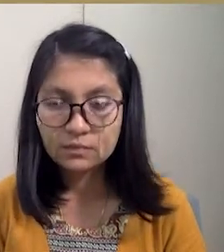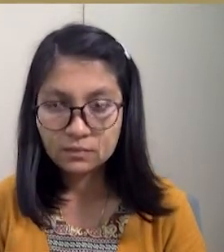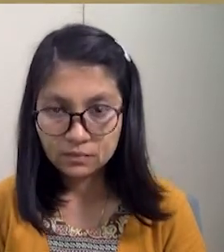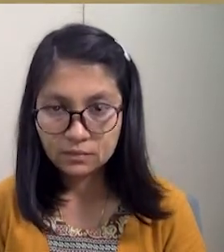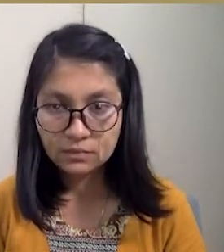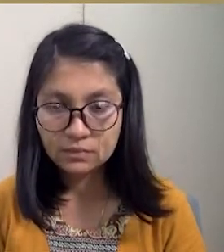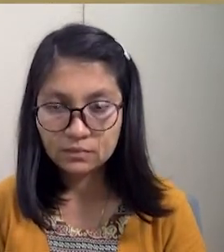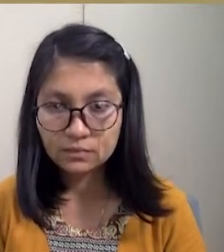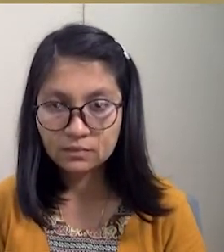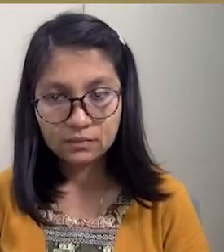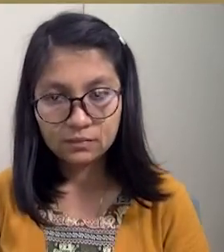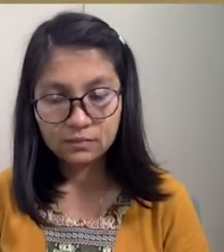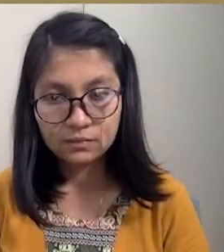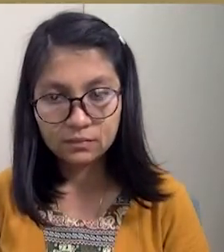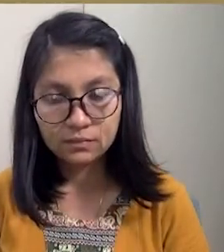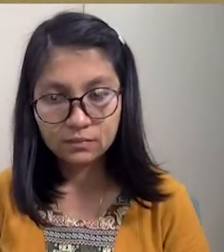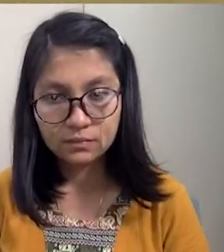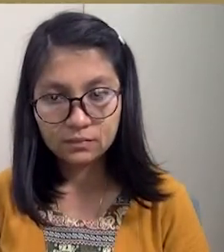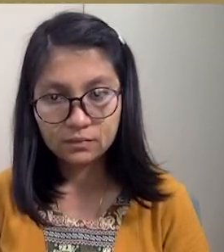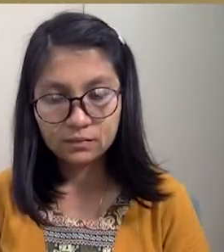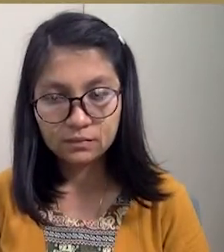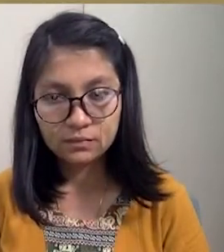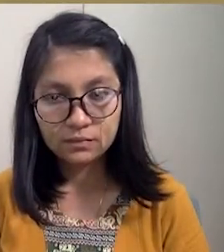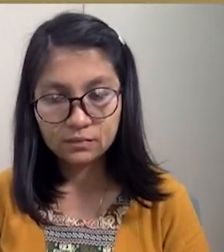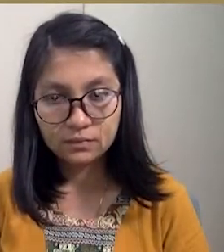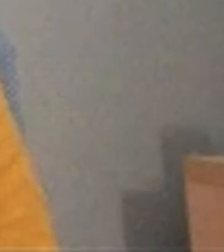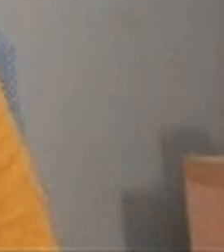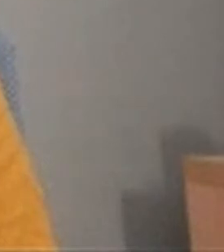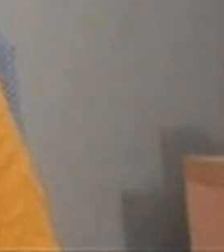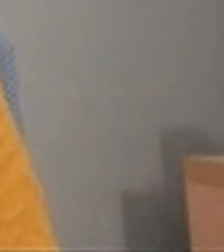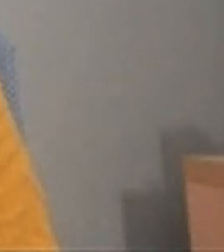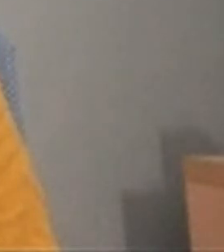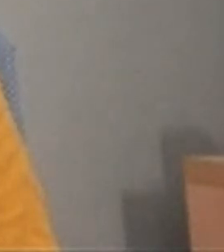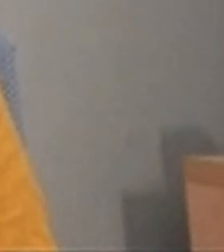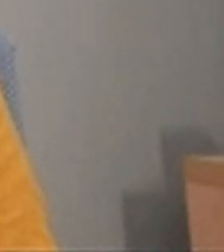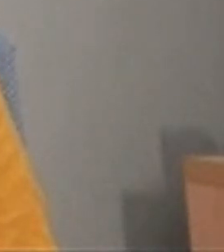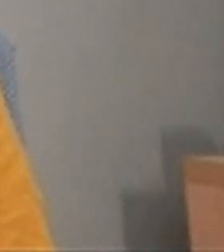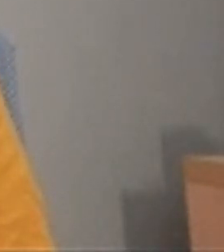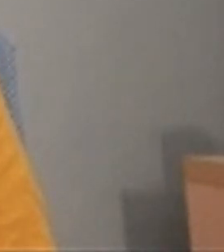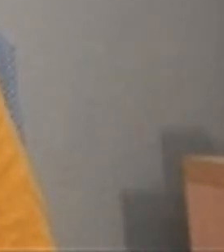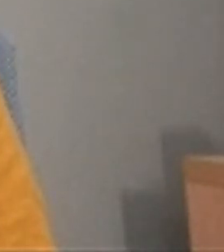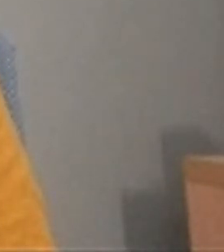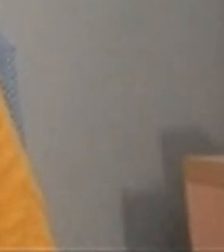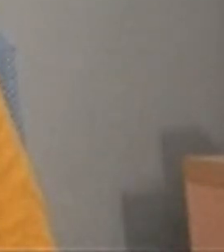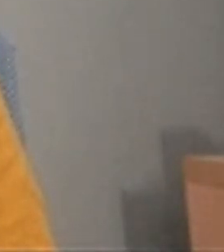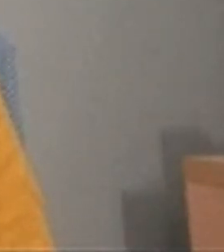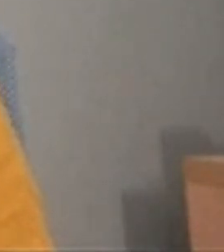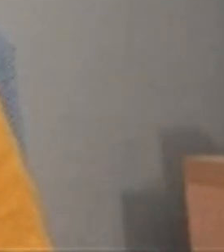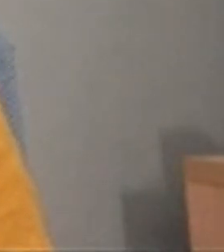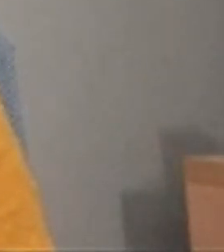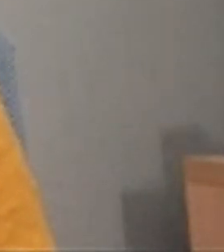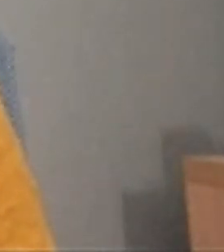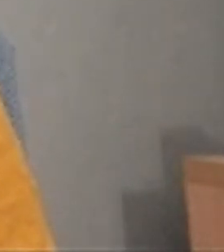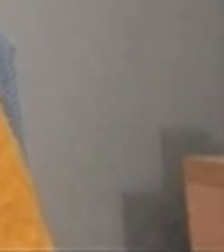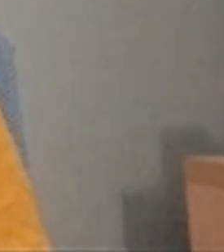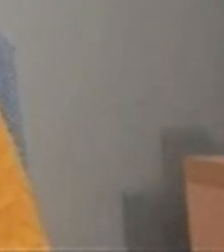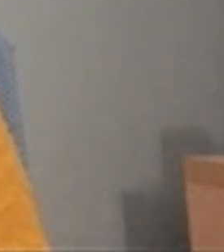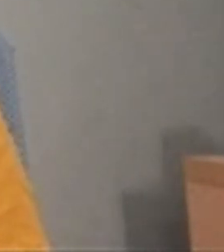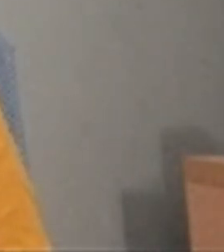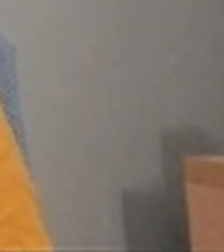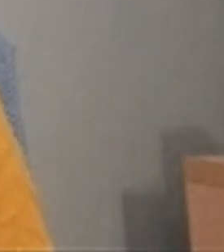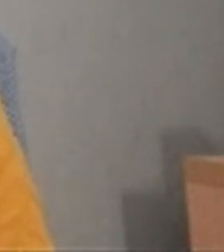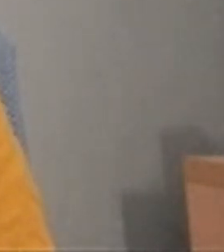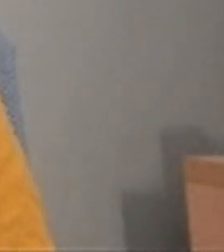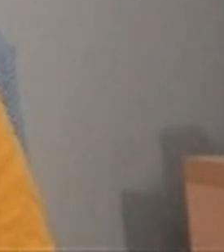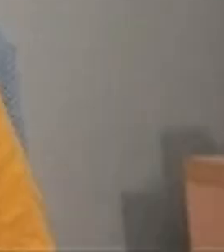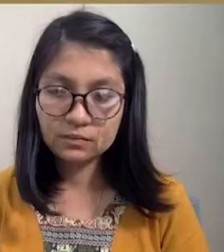တော်တော်သူတို့ပဲတော်တော်လေးခက်ခဲတကယ်လို့နောက်နည်းနည်းနောက်တစ်ခါခက်ကြနောက်တစ်နှစ်ပတ်ပဲဒီခလာလေးခက်ကြလေသူတို့ရဲ့အခက်အခဲတွေ